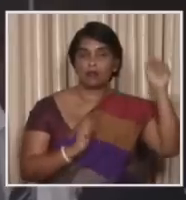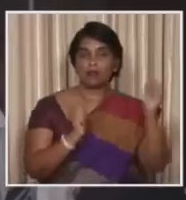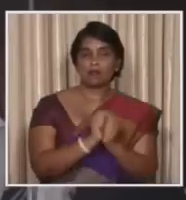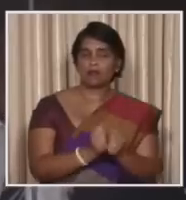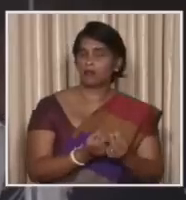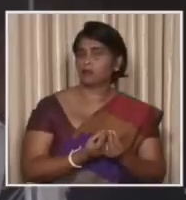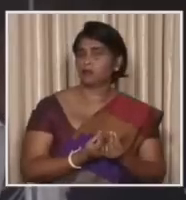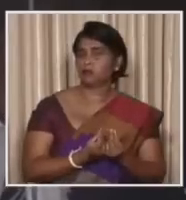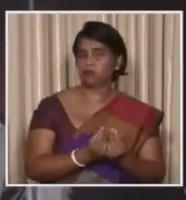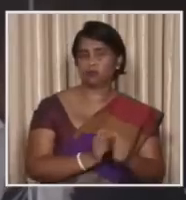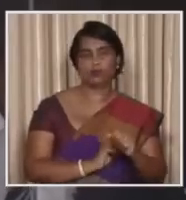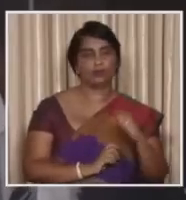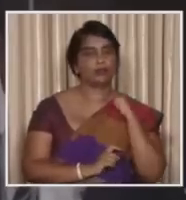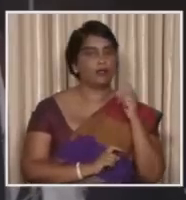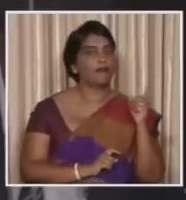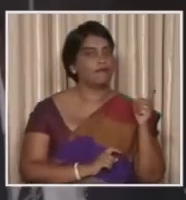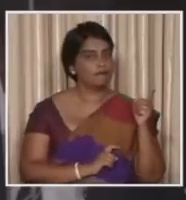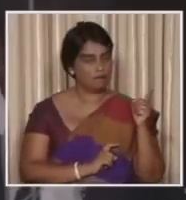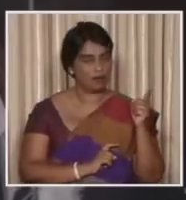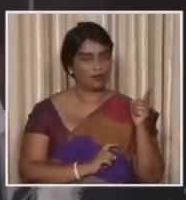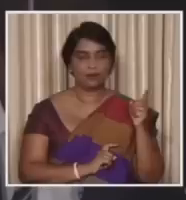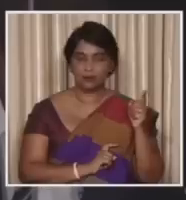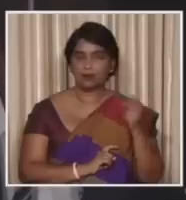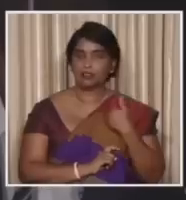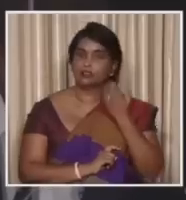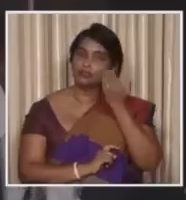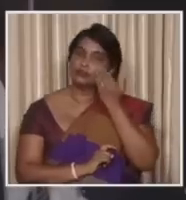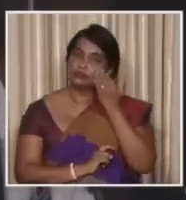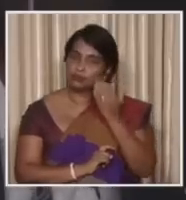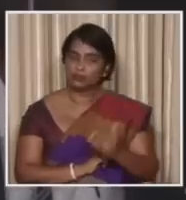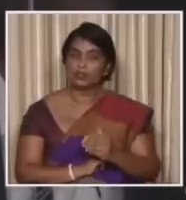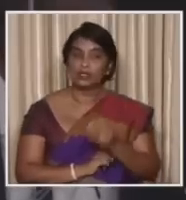කිරීමේ ශක්තියක් ඒගොල්ලන්ට තියෙනවා. අපි දකිනවා